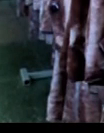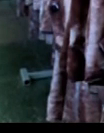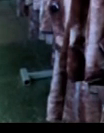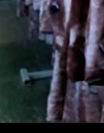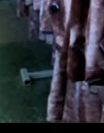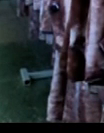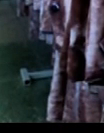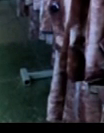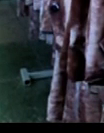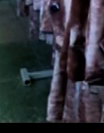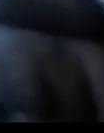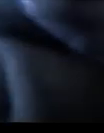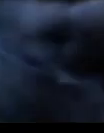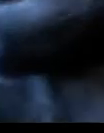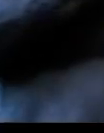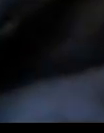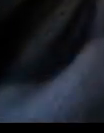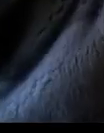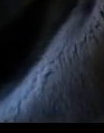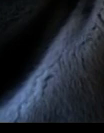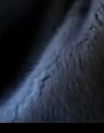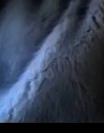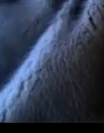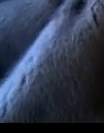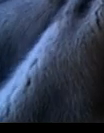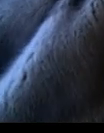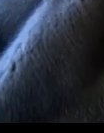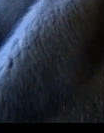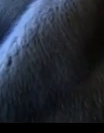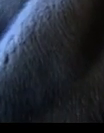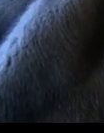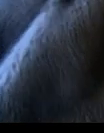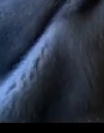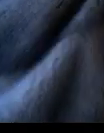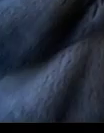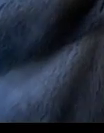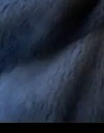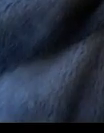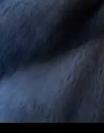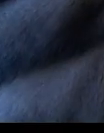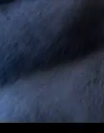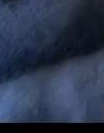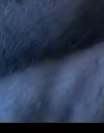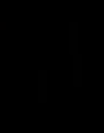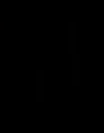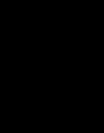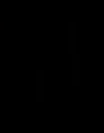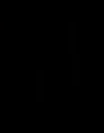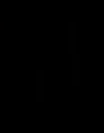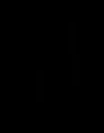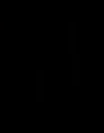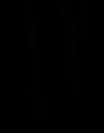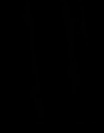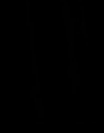темного, широкий размерный ряд от 40 до 64 размера. Словом, капризным дамам есть из чего выбрать. Выбор